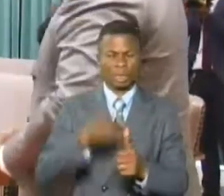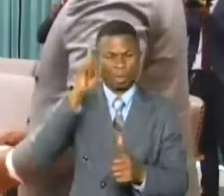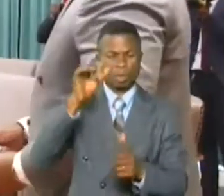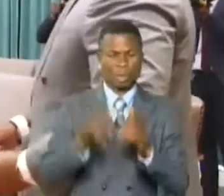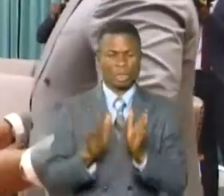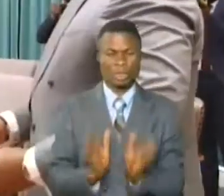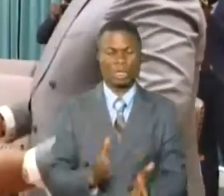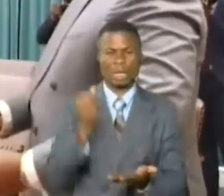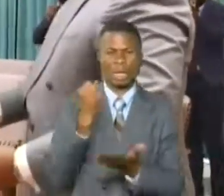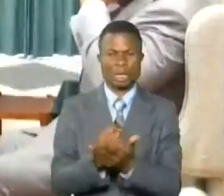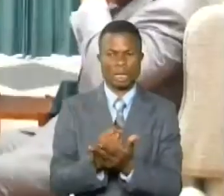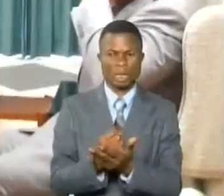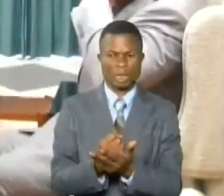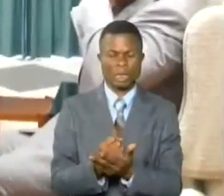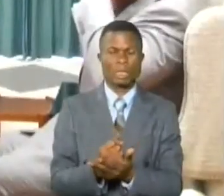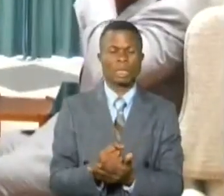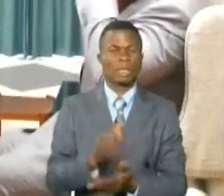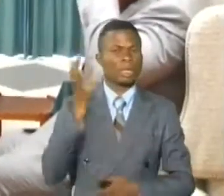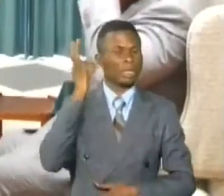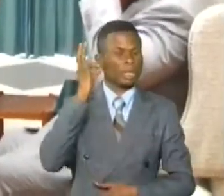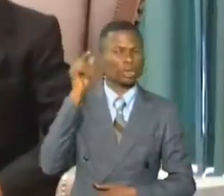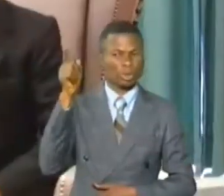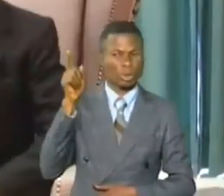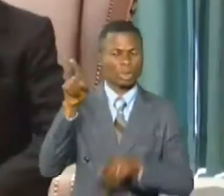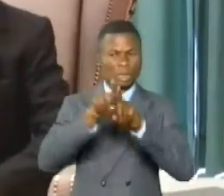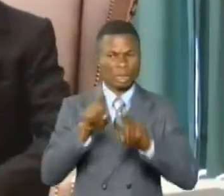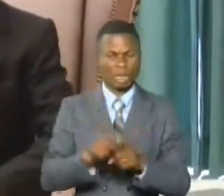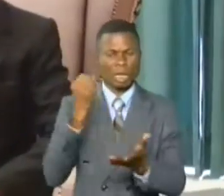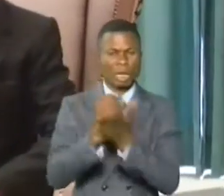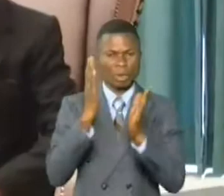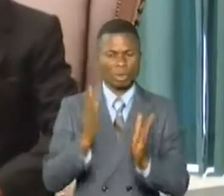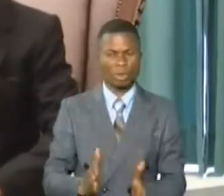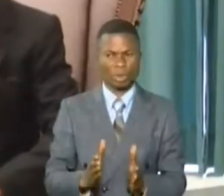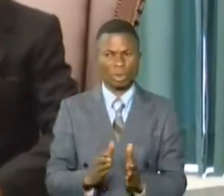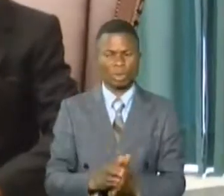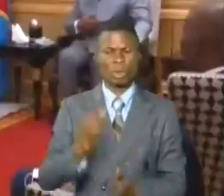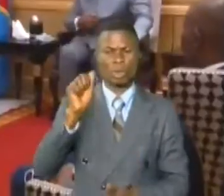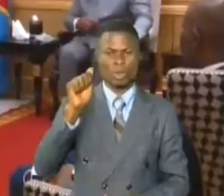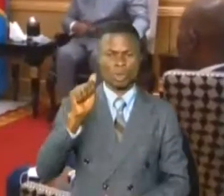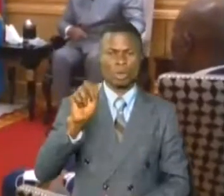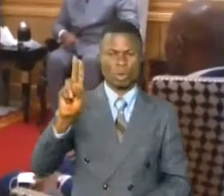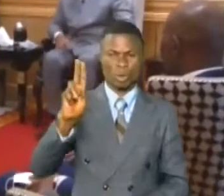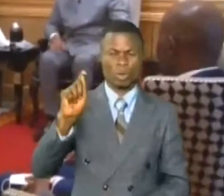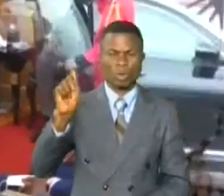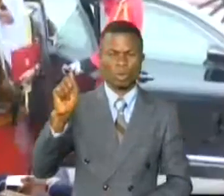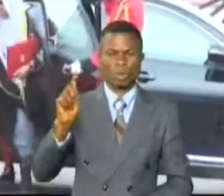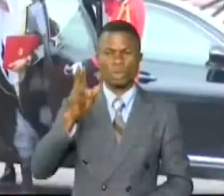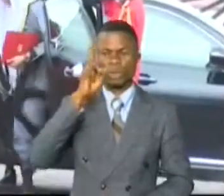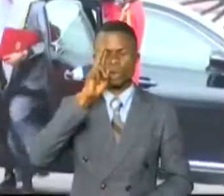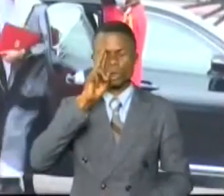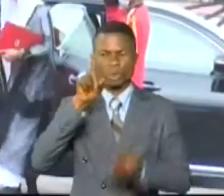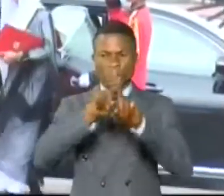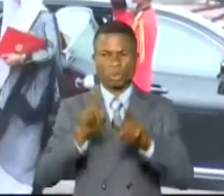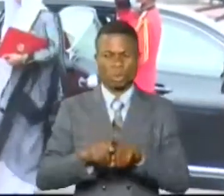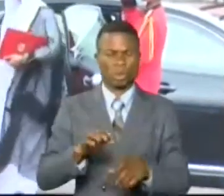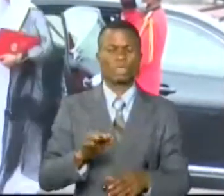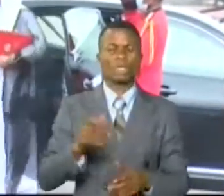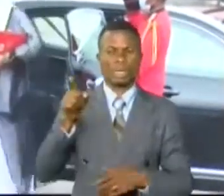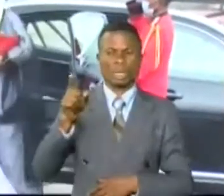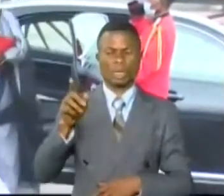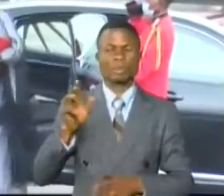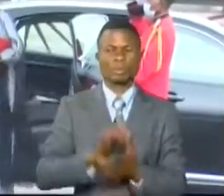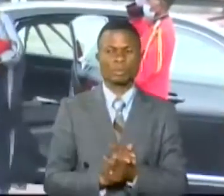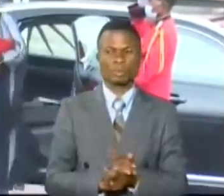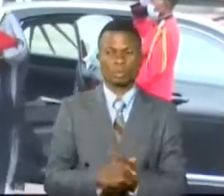secrétaire d'ambassade à Addis Abeba en Éthiopie et d'ambassadeur d'Autriche au Nigeria et au Kenya. Les Émirats